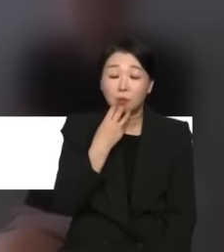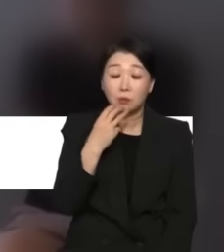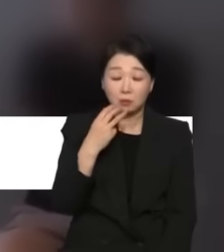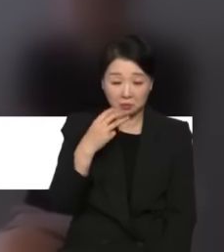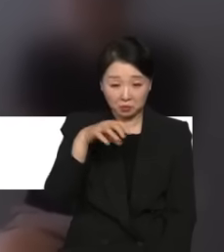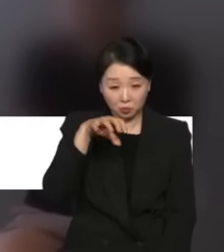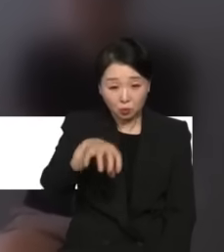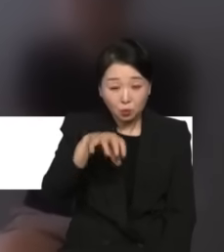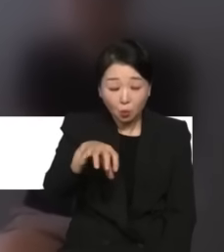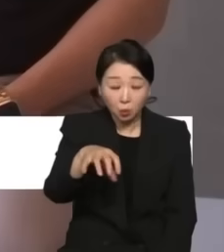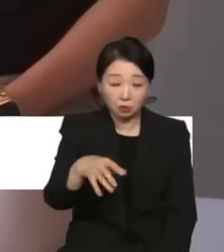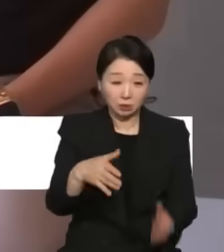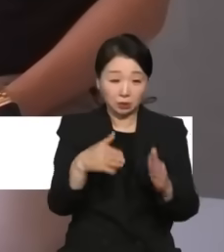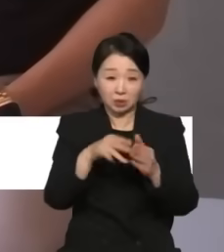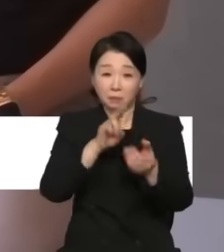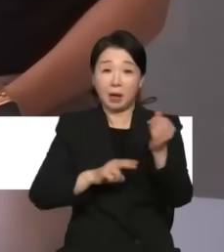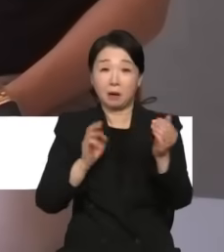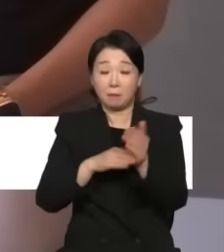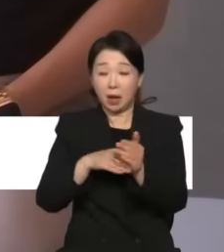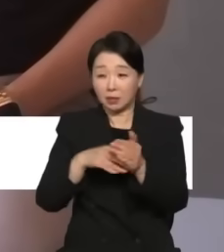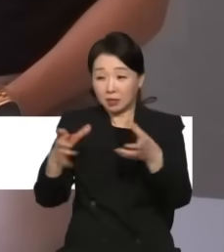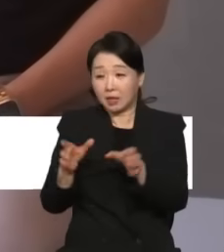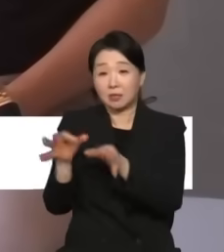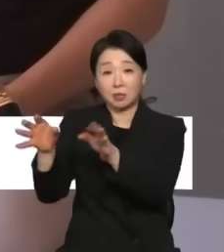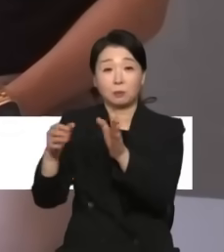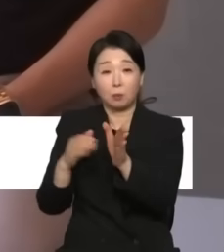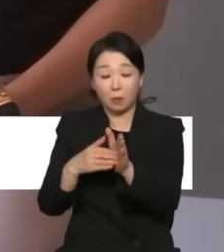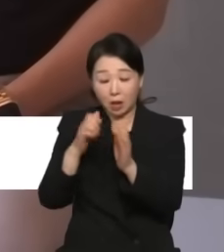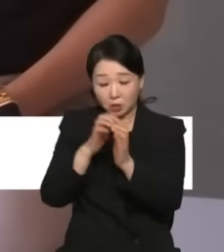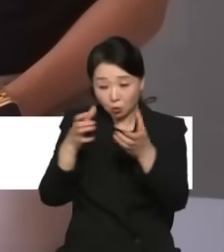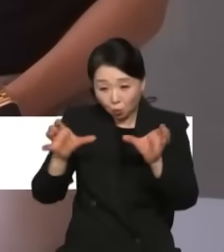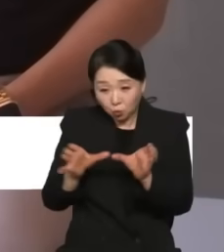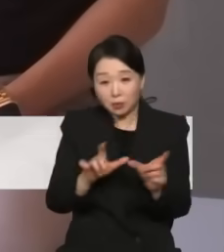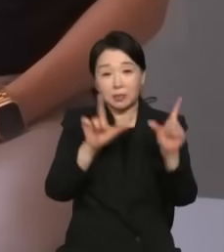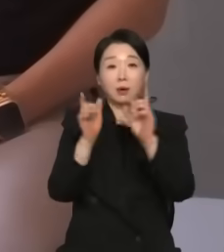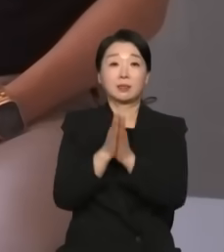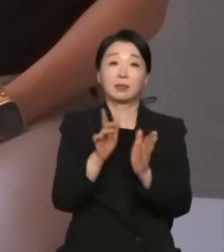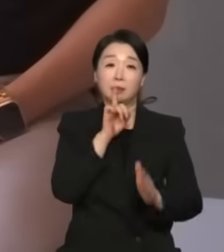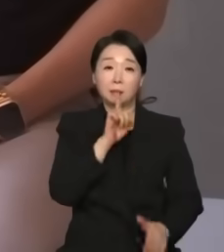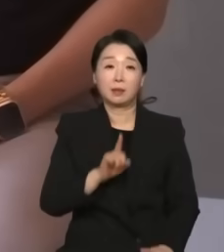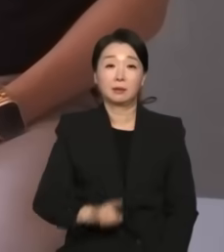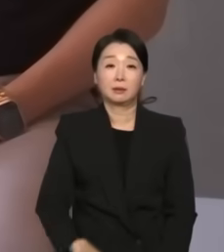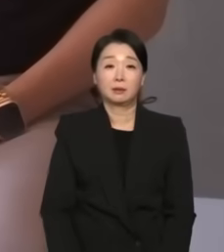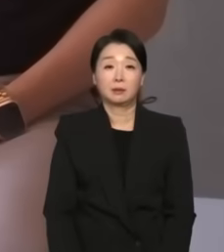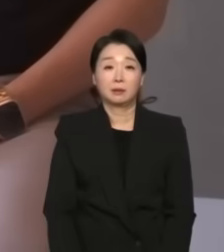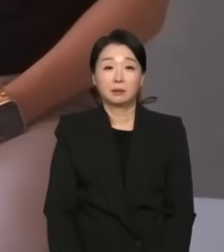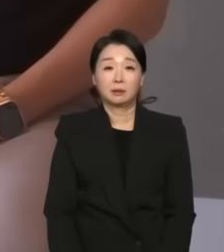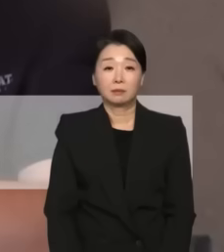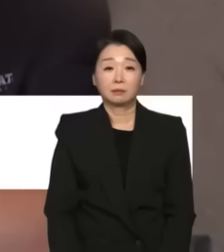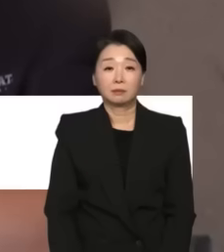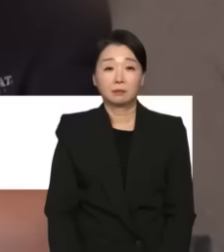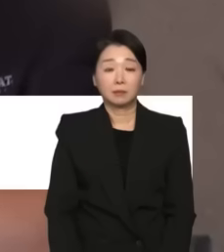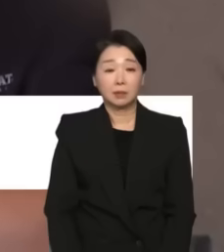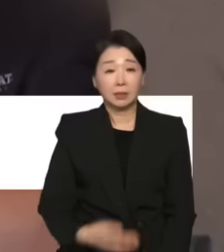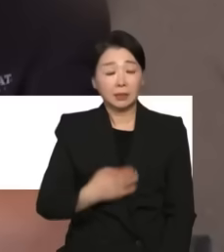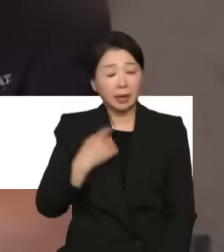단체에 기부하고 그 길로 김 전 신부의 기도 공동체 생활이 시작됐다고 합니다. 제가